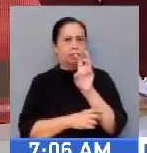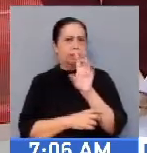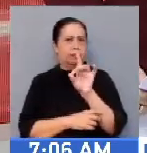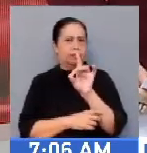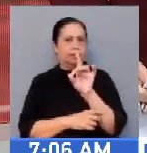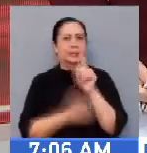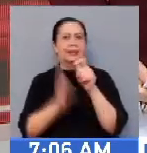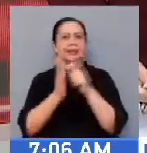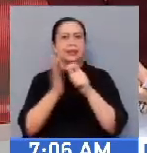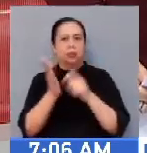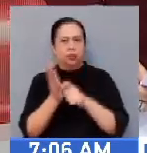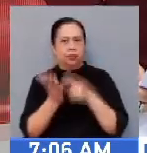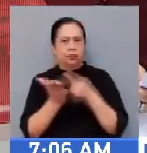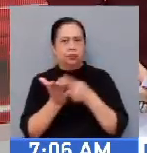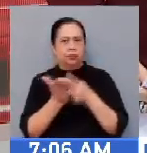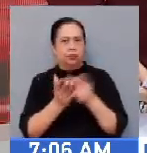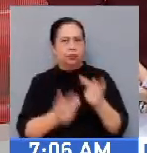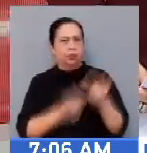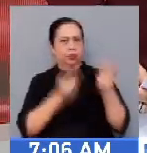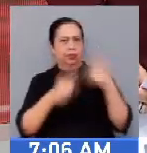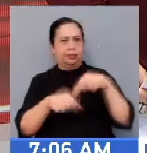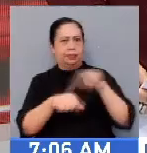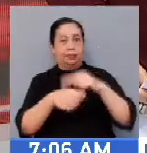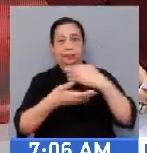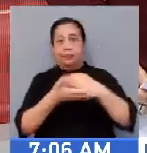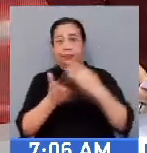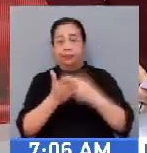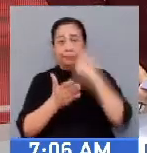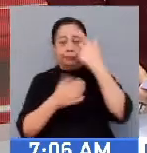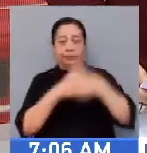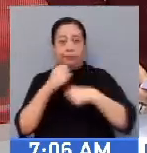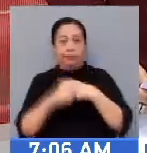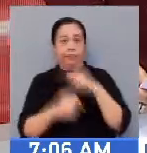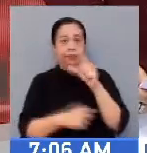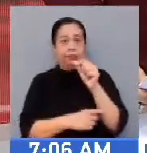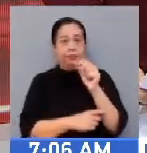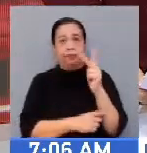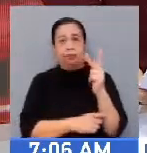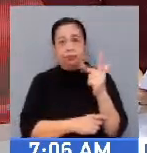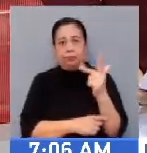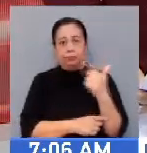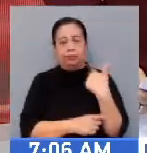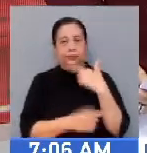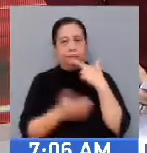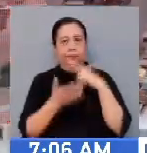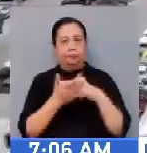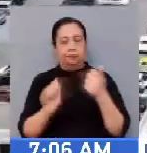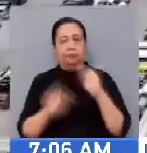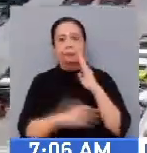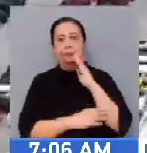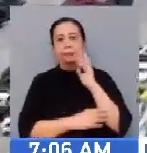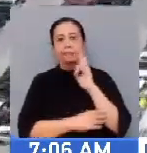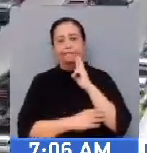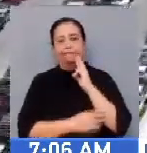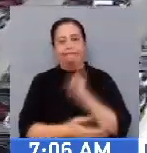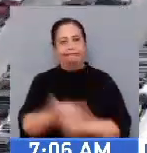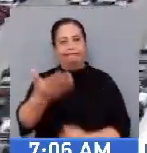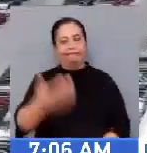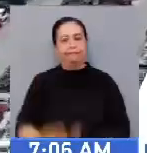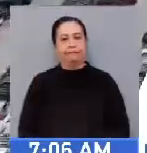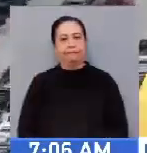na proposed national budget para sa taong 2023. May unang balita si Bernadette Reyes.